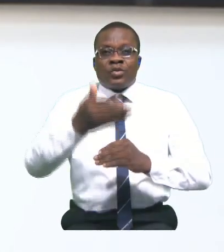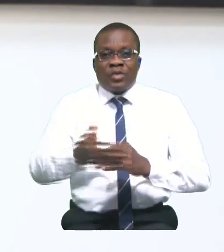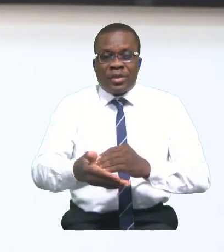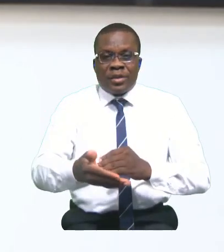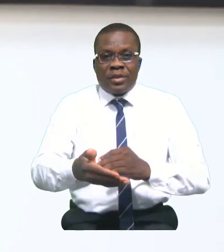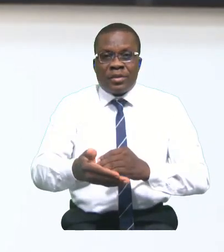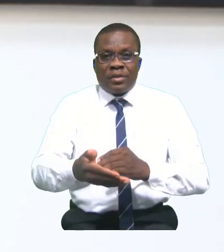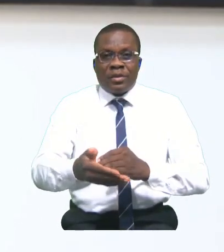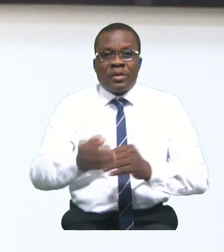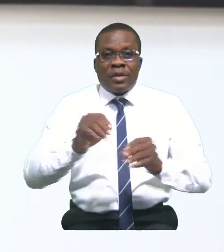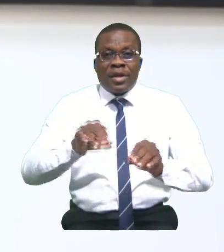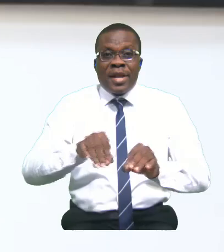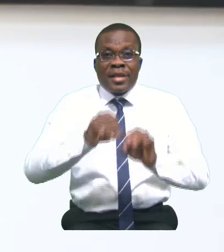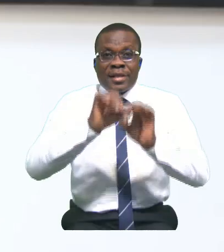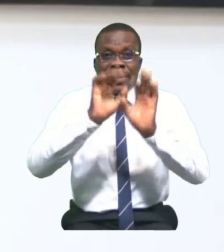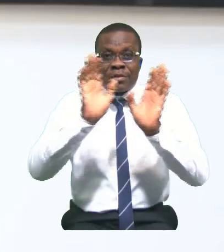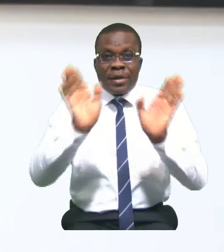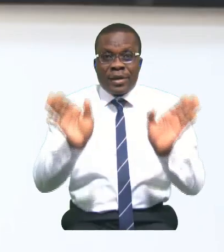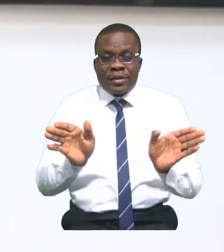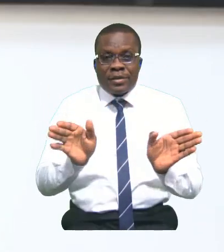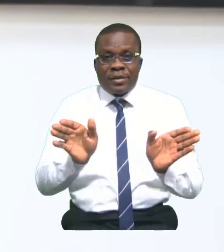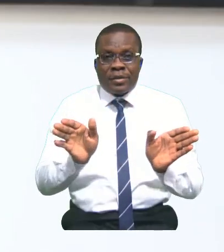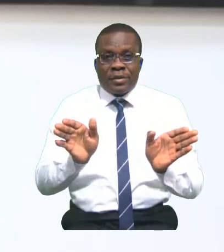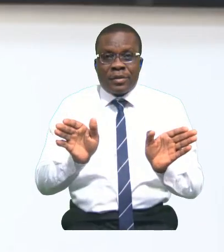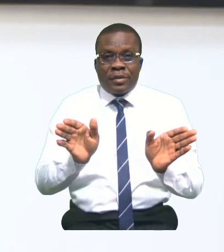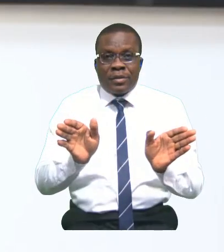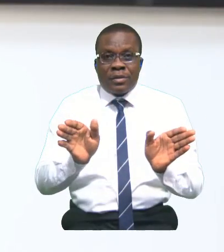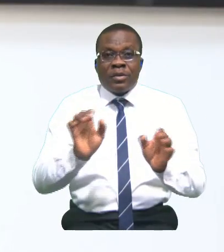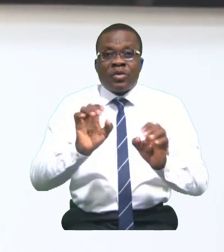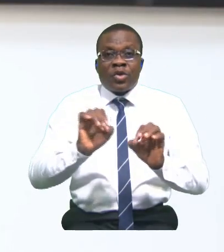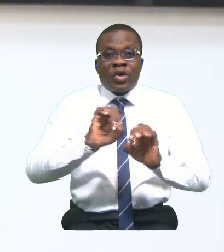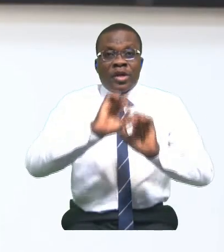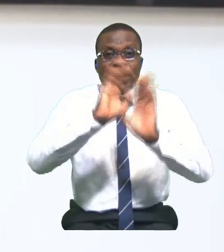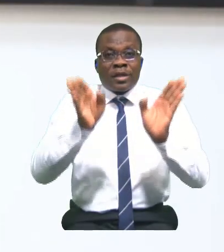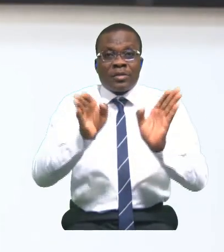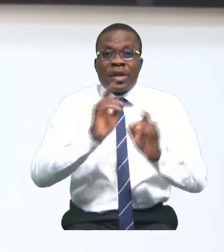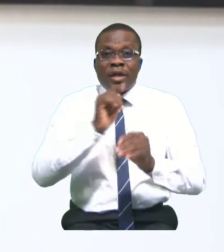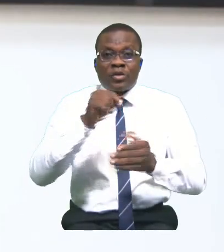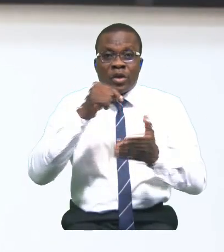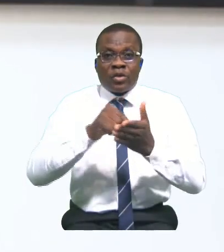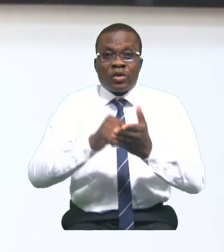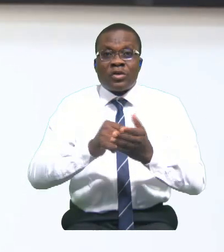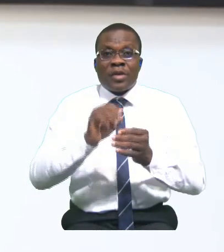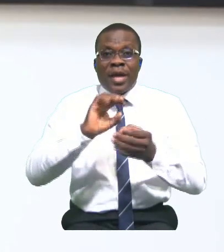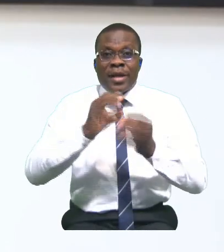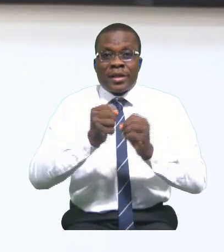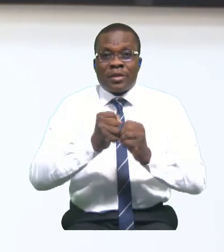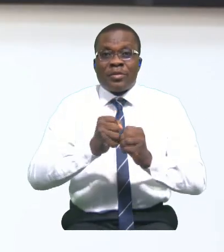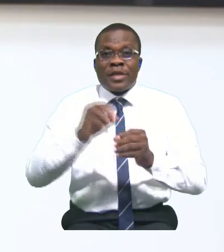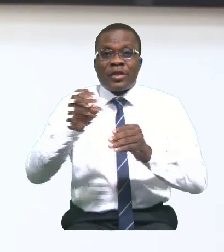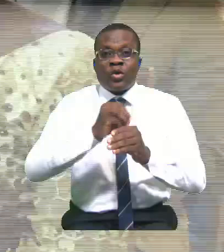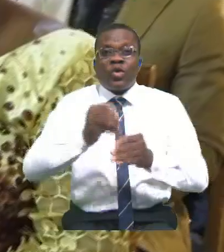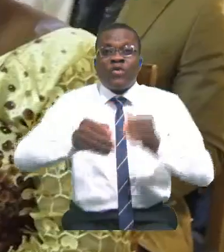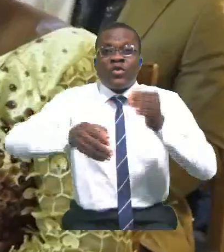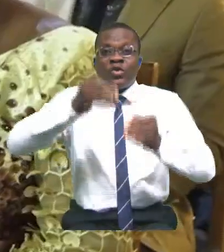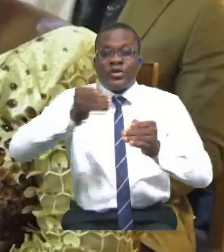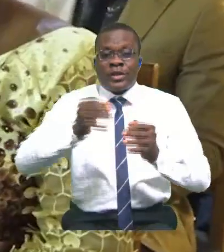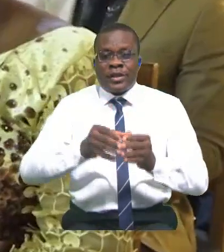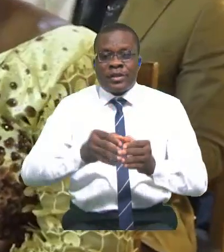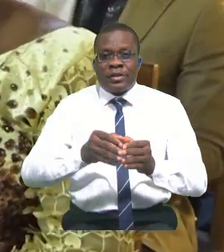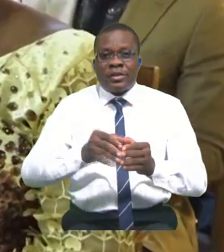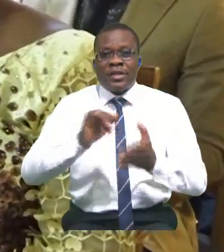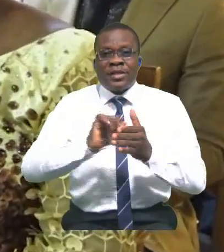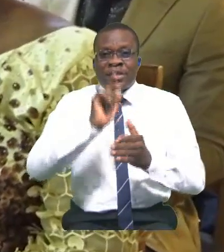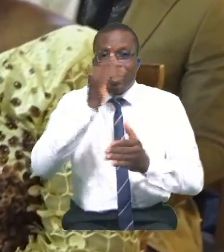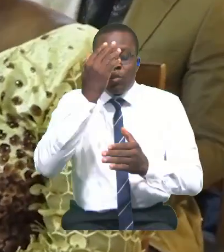la transparence la transparence est consubstantielle à la crédibilité de l'œuvre de justice c'est